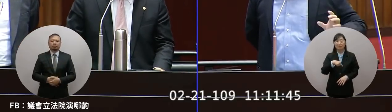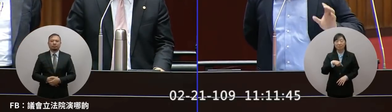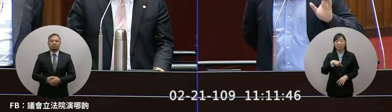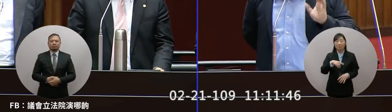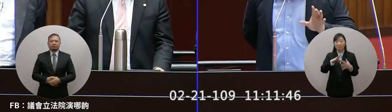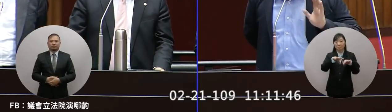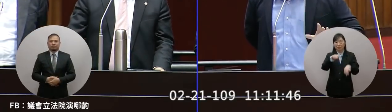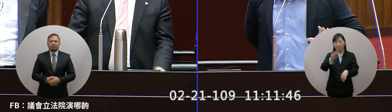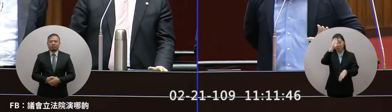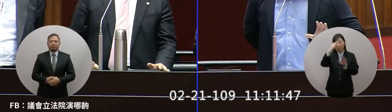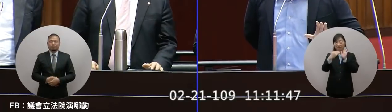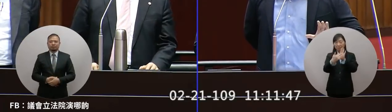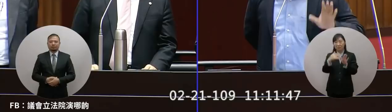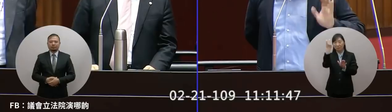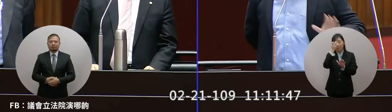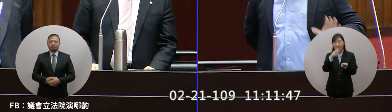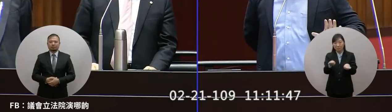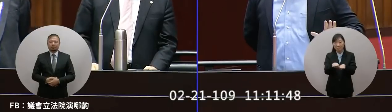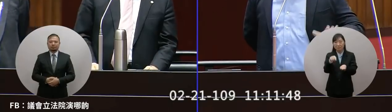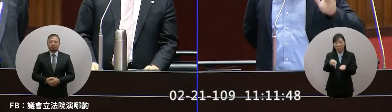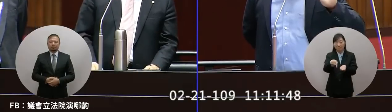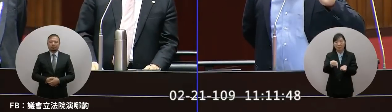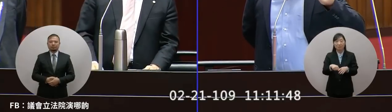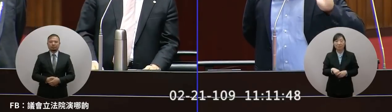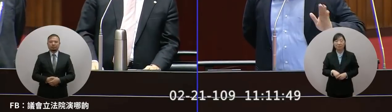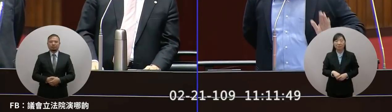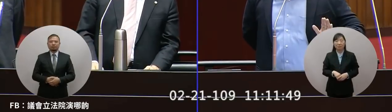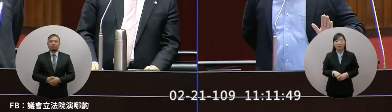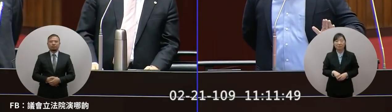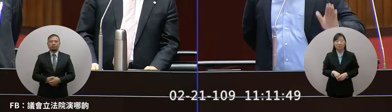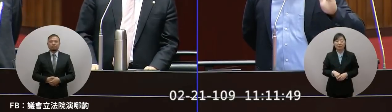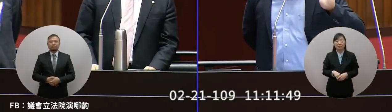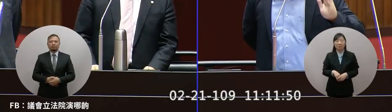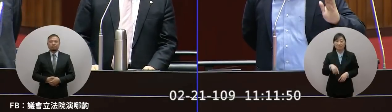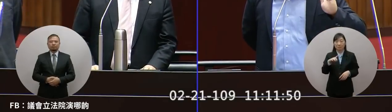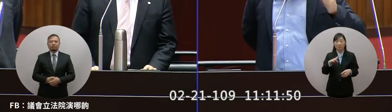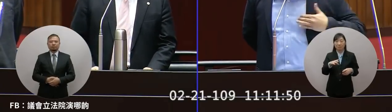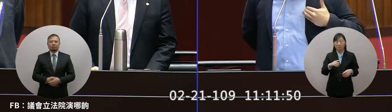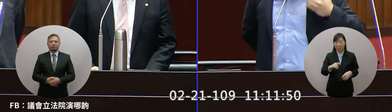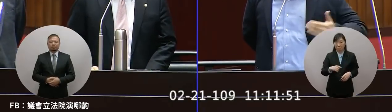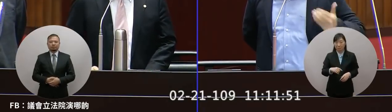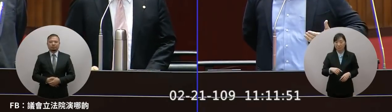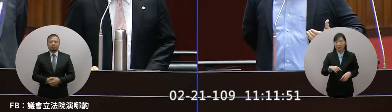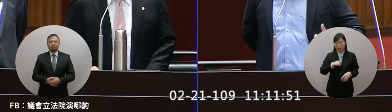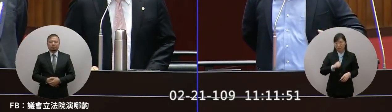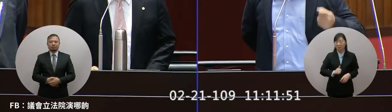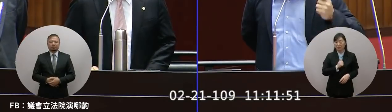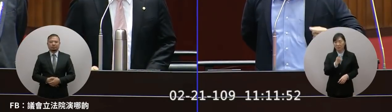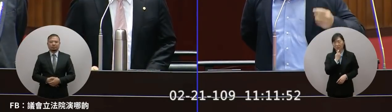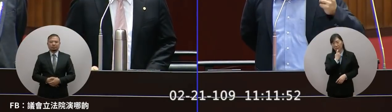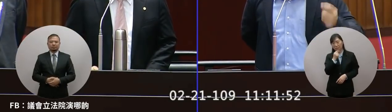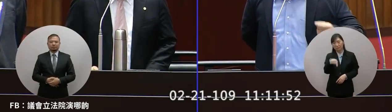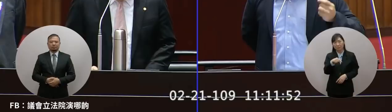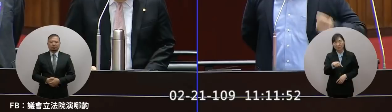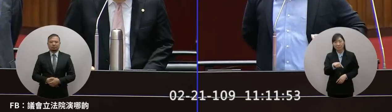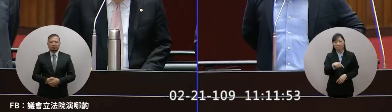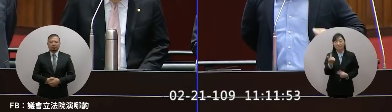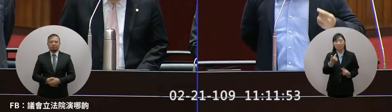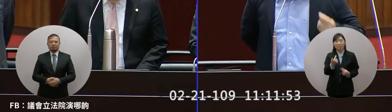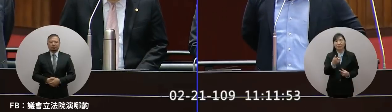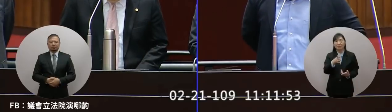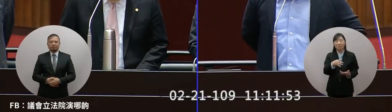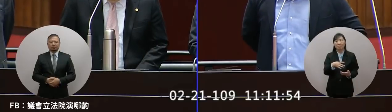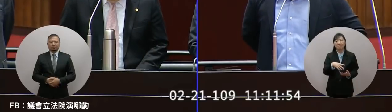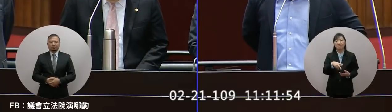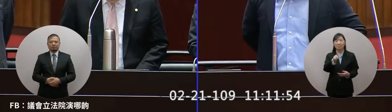为这个防疫照顾假了哈，我们的主张，因为说实在的哈，我们是非常怀疑说，以这个租税奖